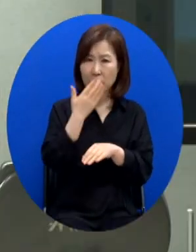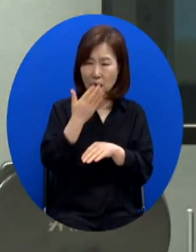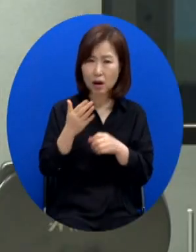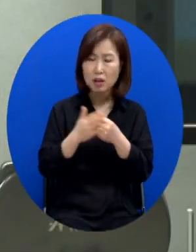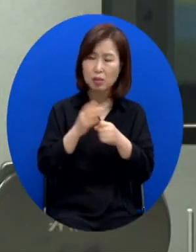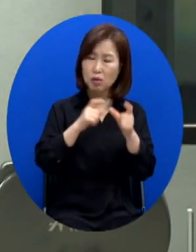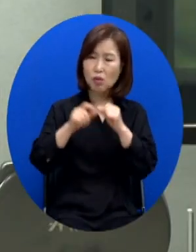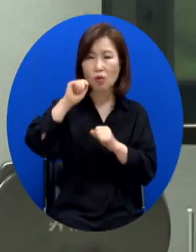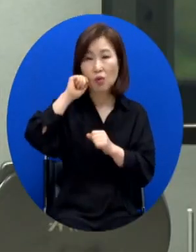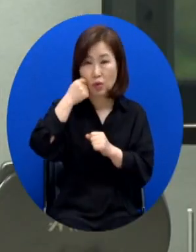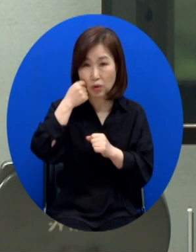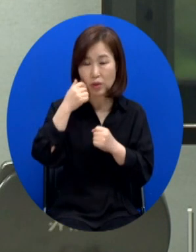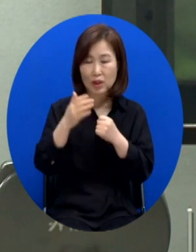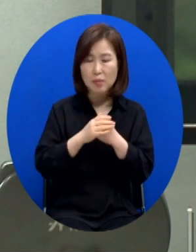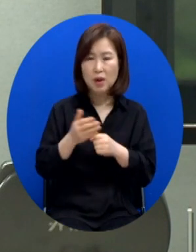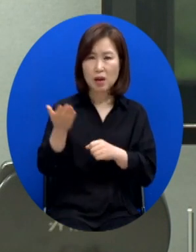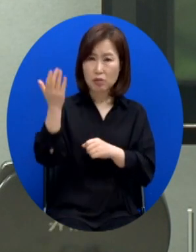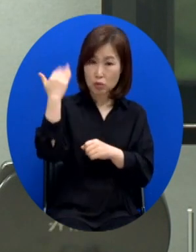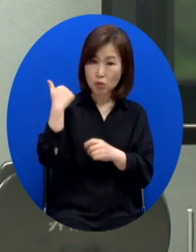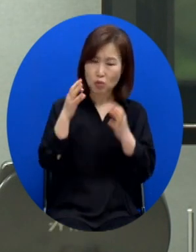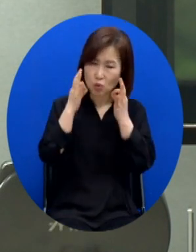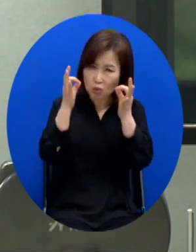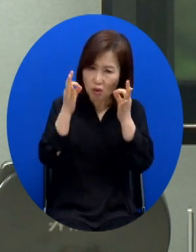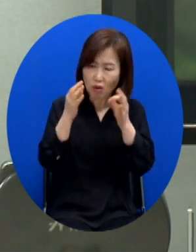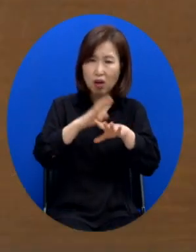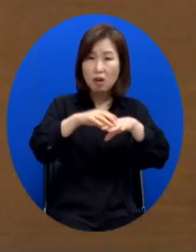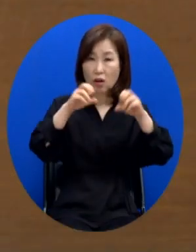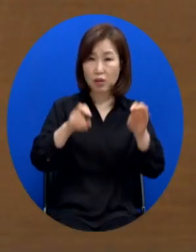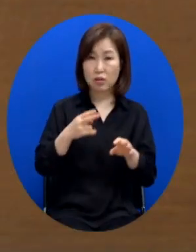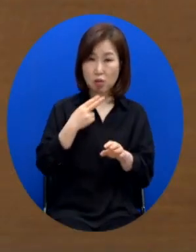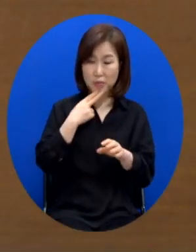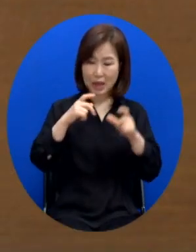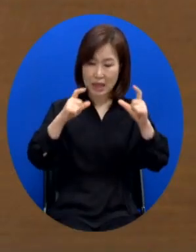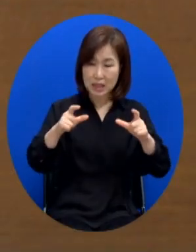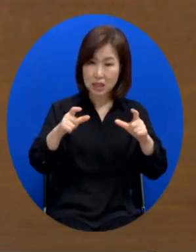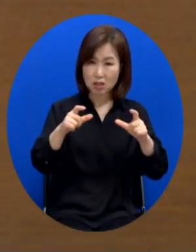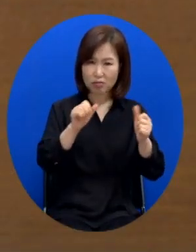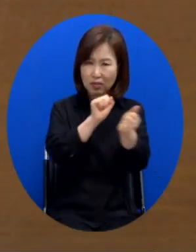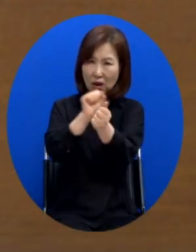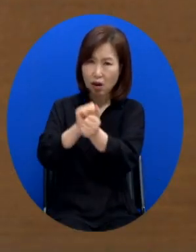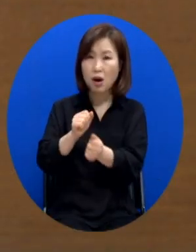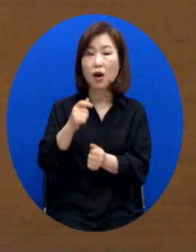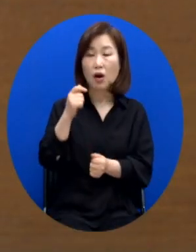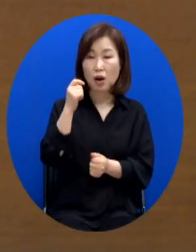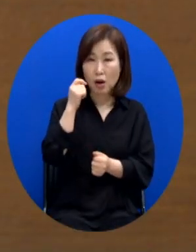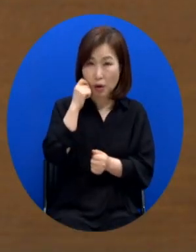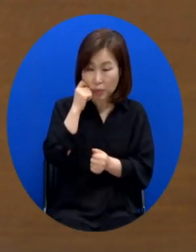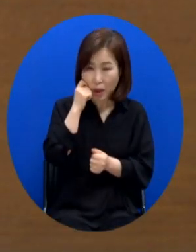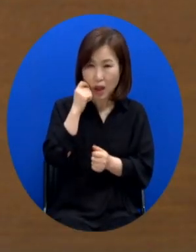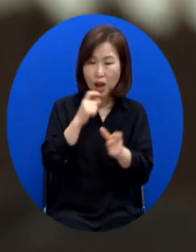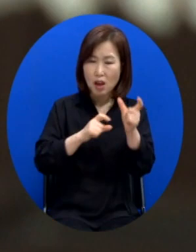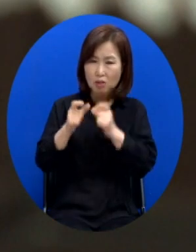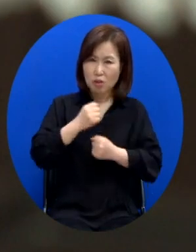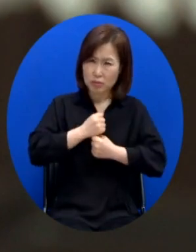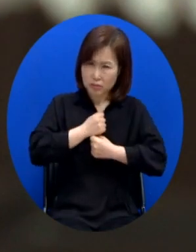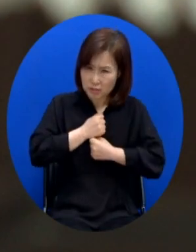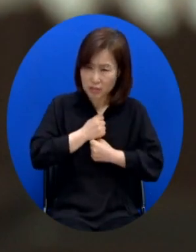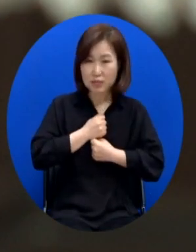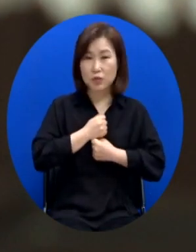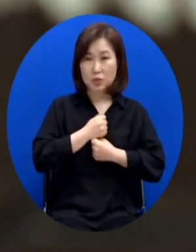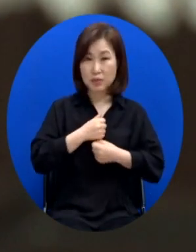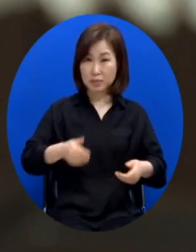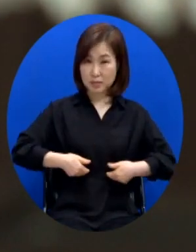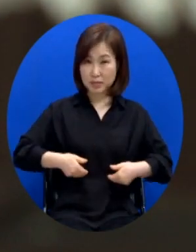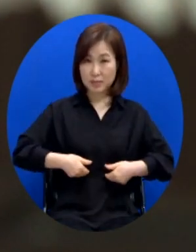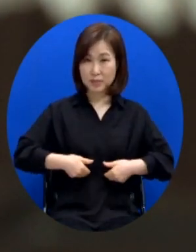대부분의 교회들은 그동안의 노력이 헛되지 않도록 지역사회 감염 예방에 앞장서기 위해 교회 내부 방역 활동에도